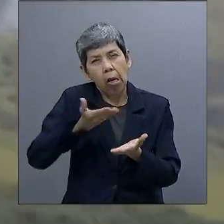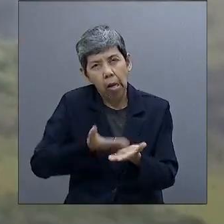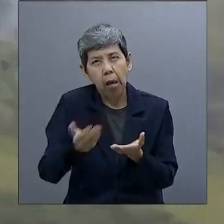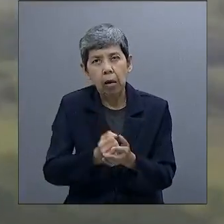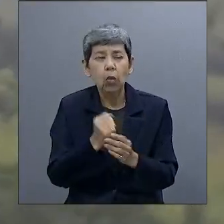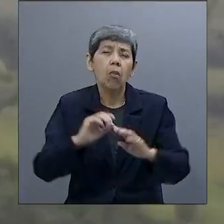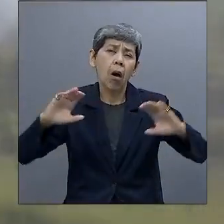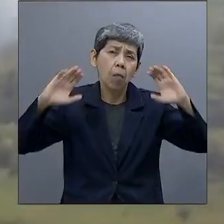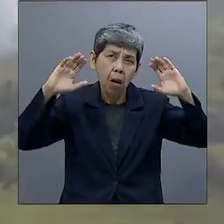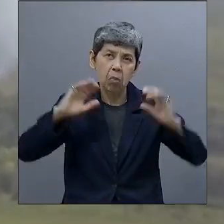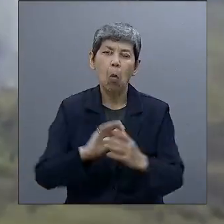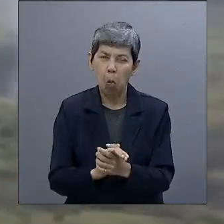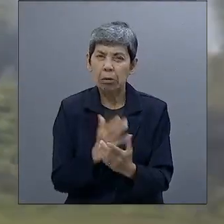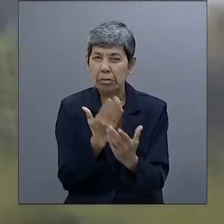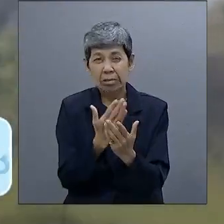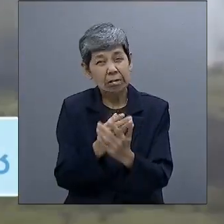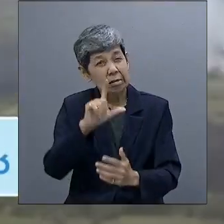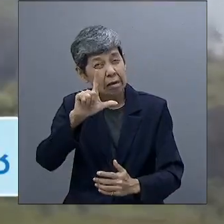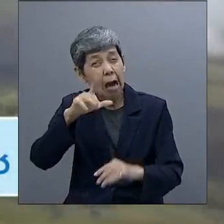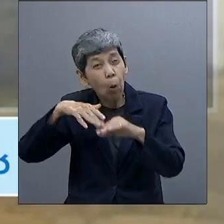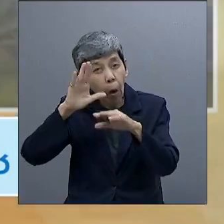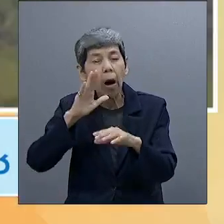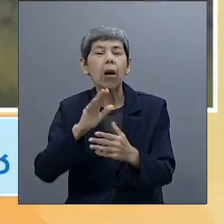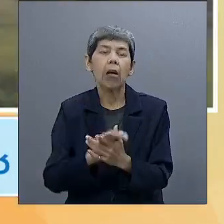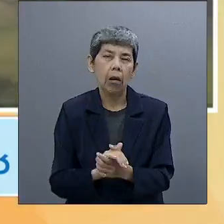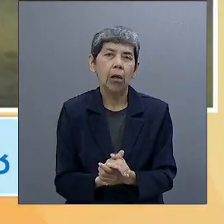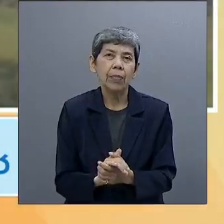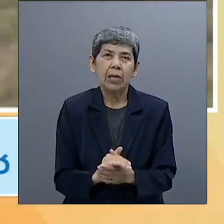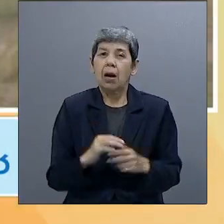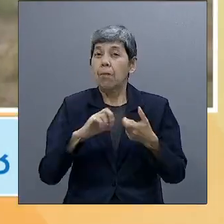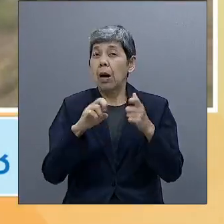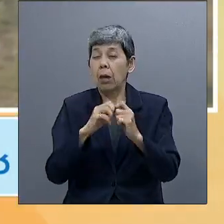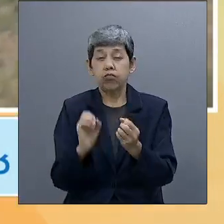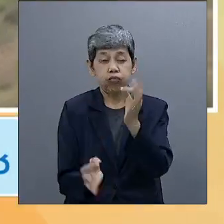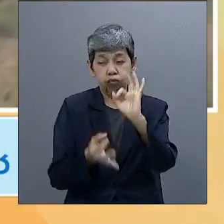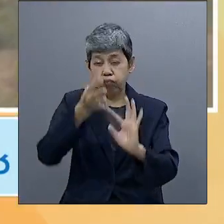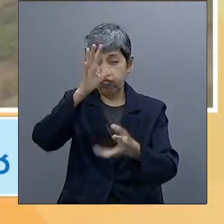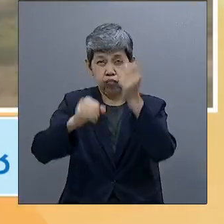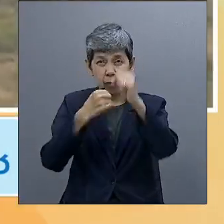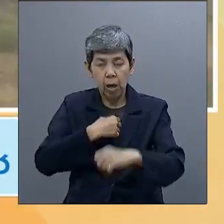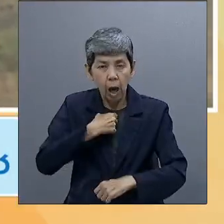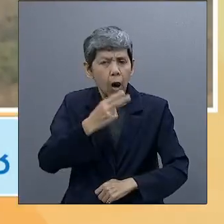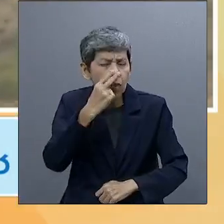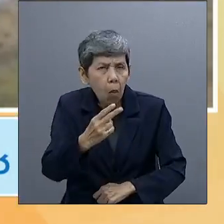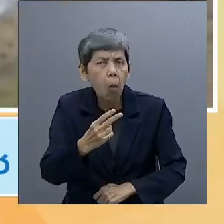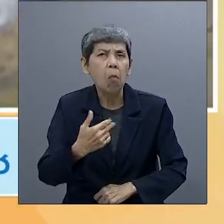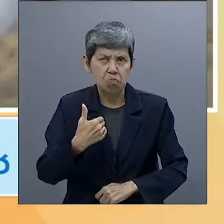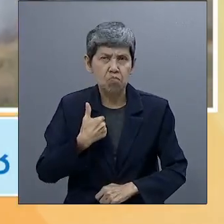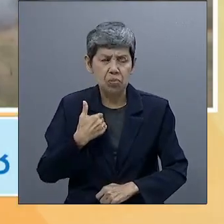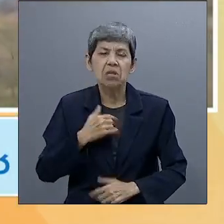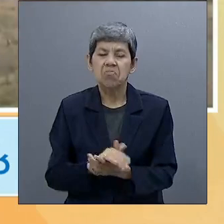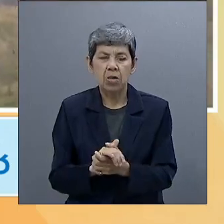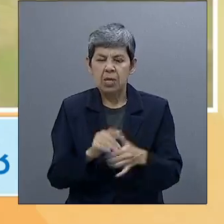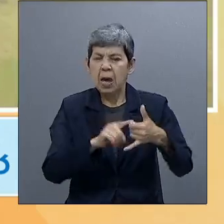างภาครัฐเนี่ยนะคะนับล้านบาทเลยค่ะคุณผู้ชมซึ่งสถานการณ์ล่าสุดนะคะจากการไปตรวจสอบก็พบว่ามีการดำเนิน